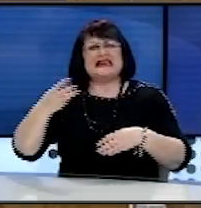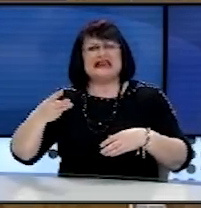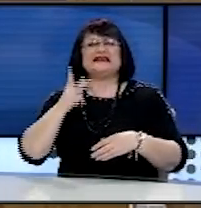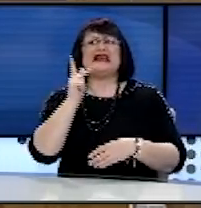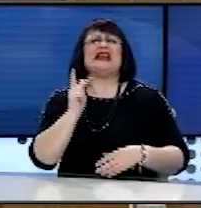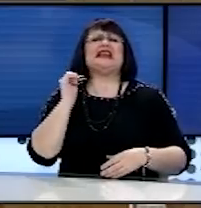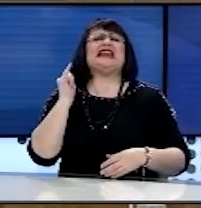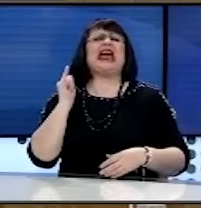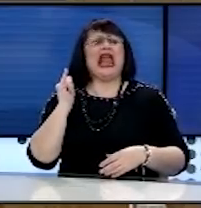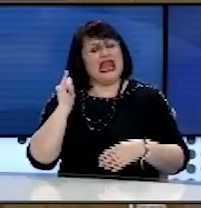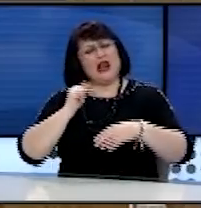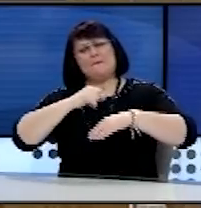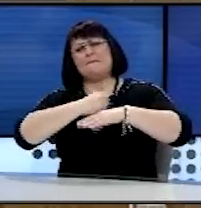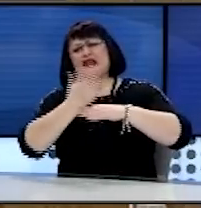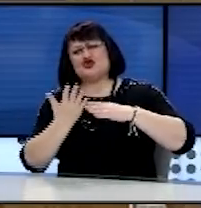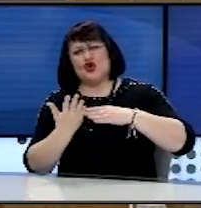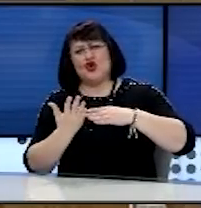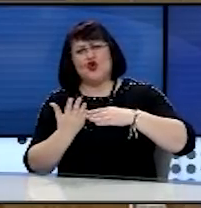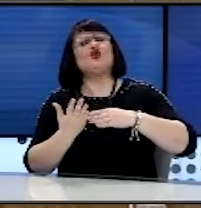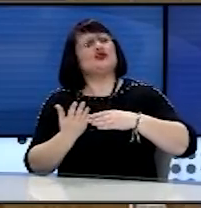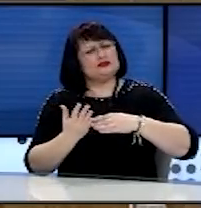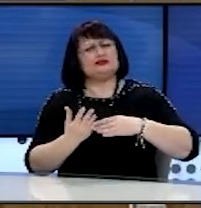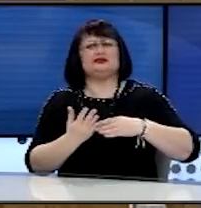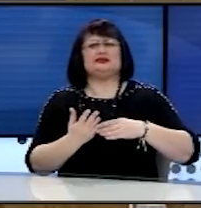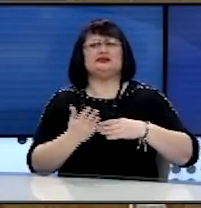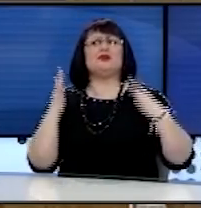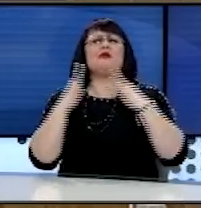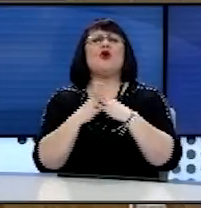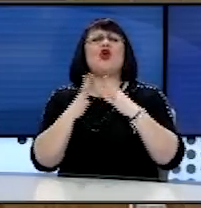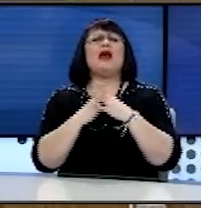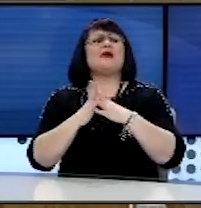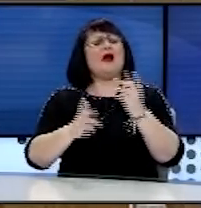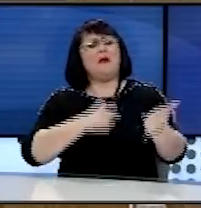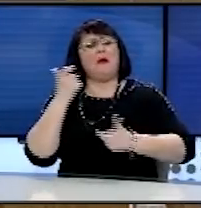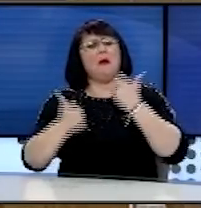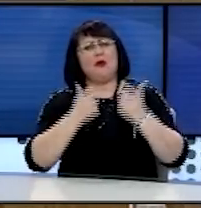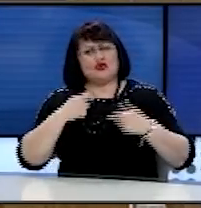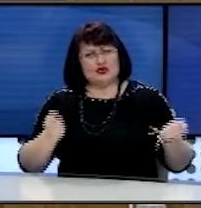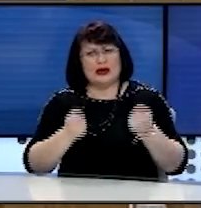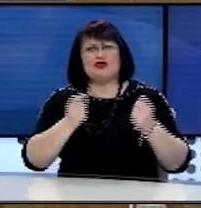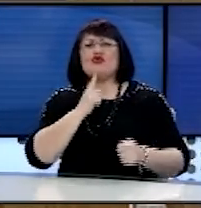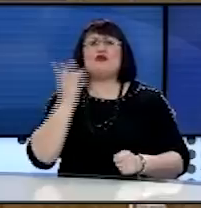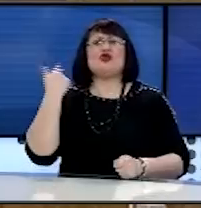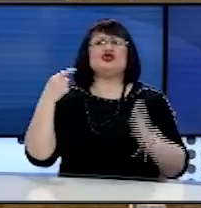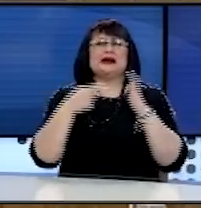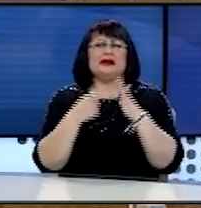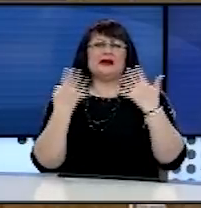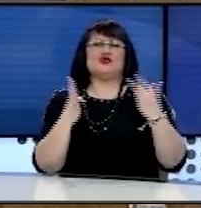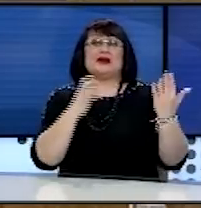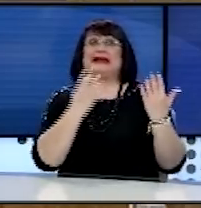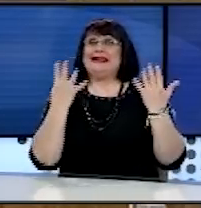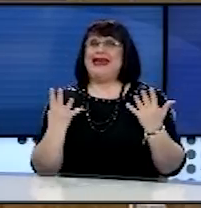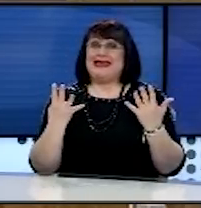το Κινάλ ΠΑΣΟΚ, πρωτοστατούν και σε πολεμικές ιαχές, όπως έκαναν και το